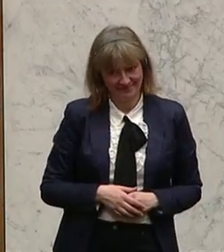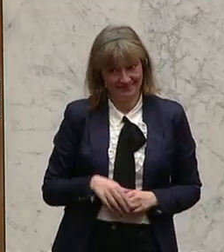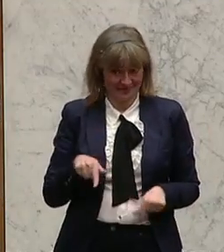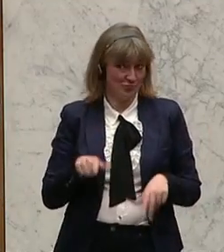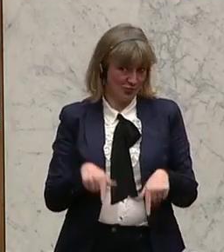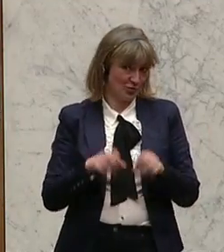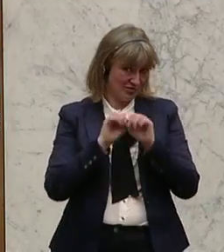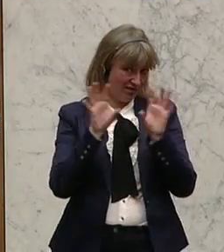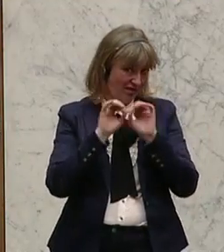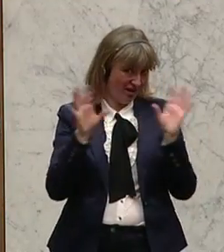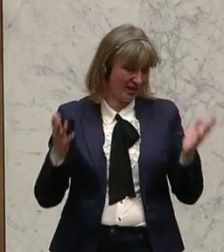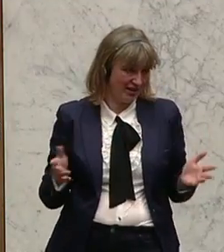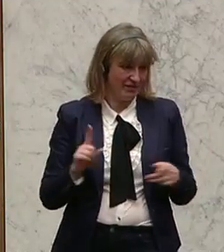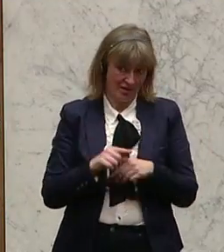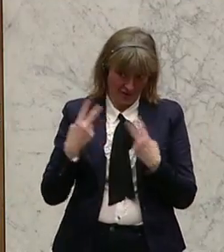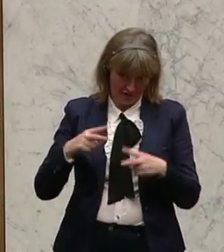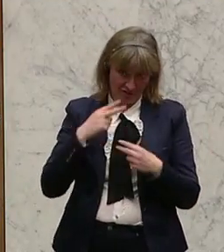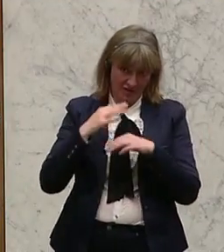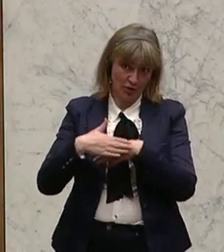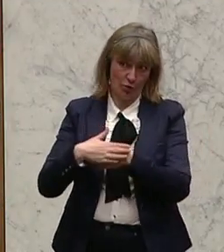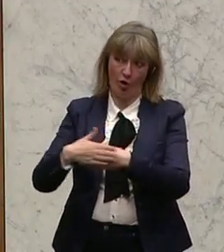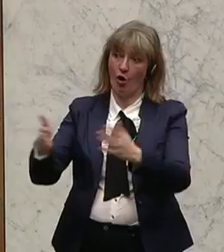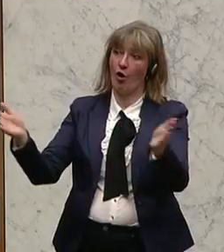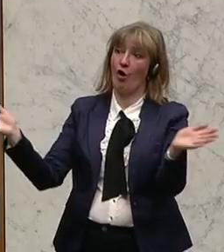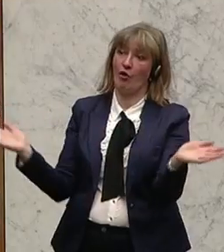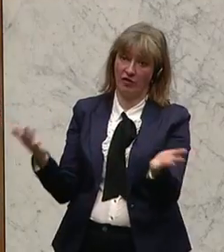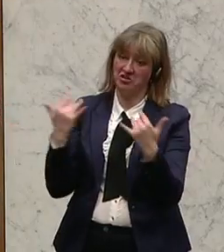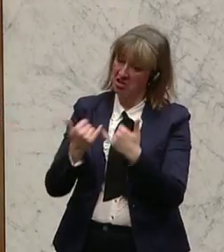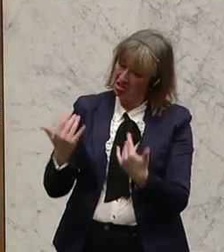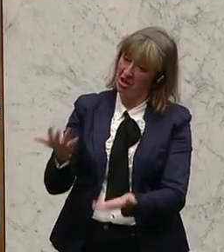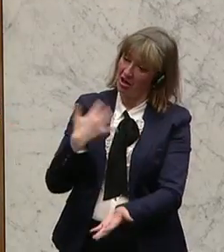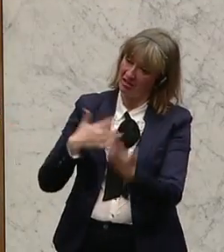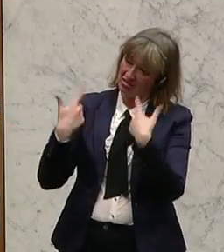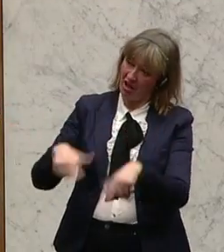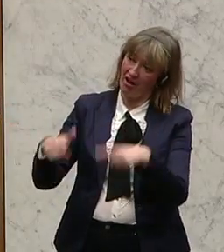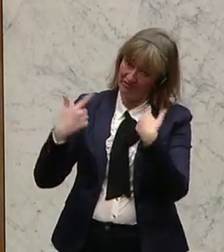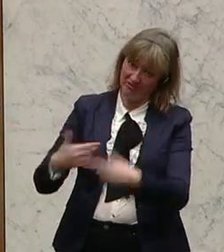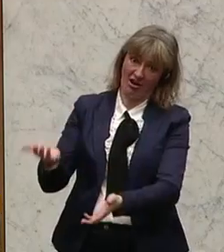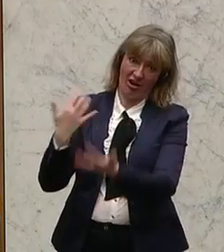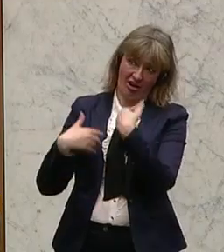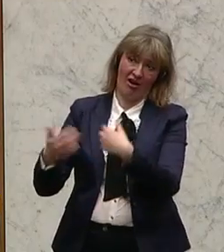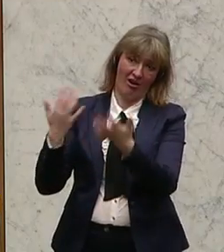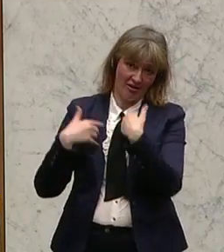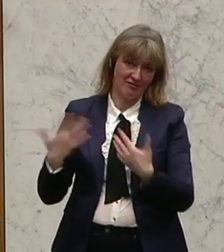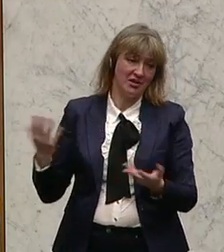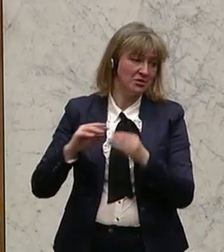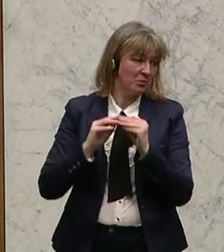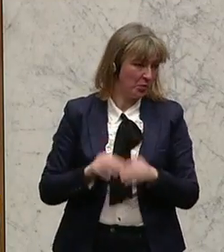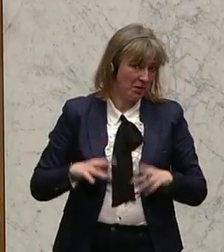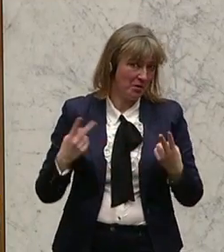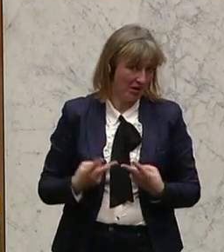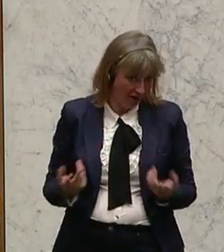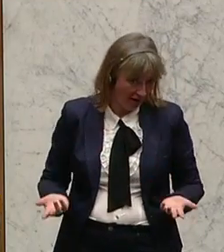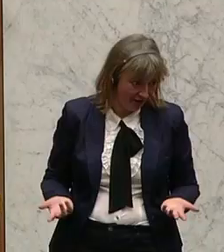sollten. Wollen wir weiter die Tür offen lassen? Wollen wir weiter jeden reinlassen, der rein will, mit den Problemen, die wir dann